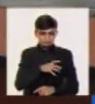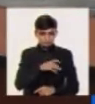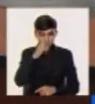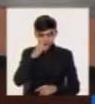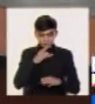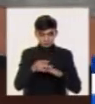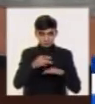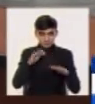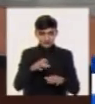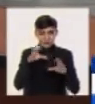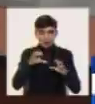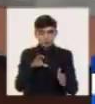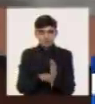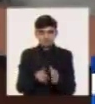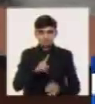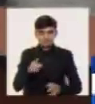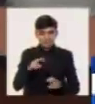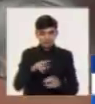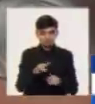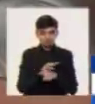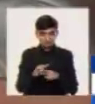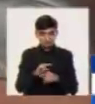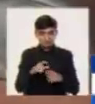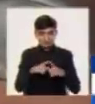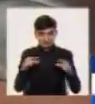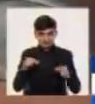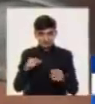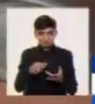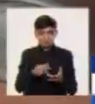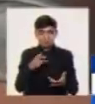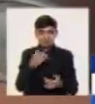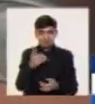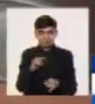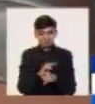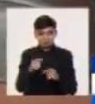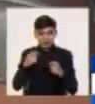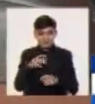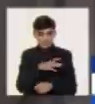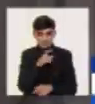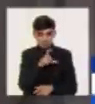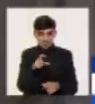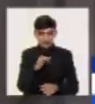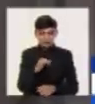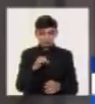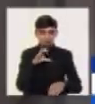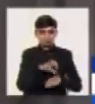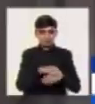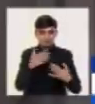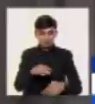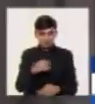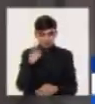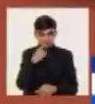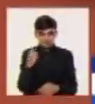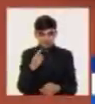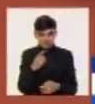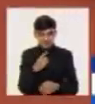Қазақстан аумағына заңсыз кіріп шығуға жалған анықтама сатқан жекеменшік медицина орталығы қызметкерлерінің әрекеті көпке бармай әшкере болды.